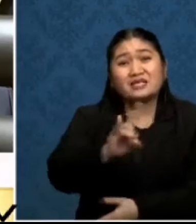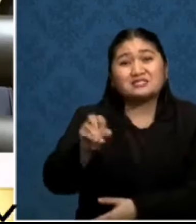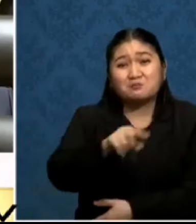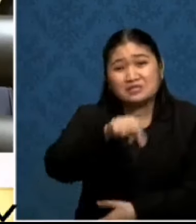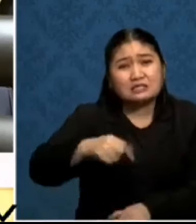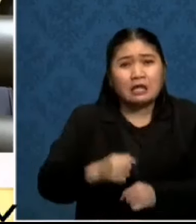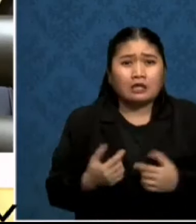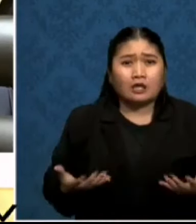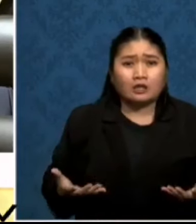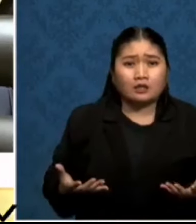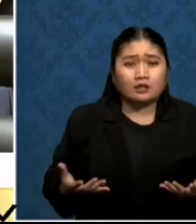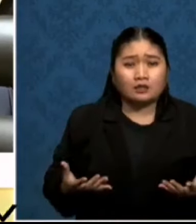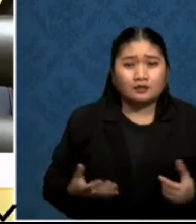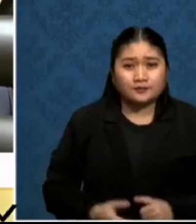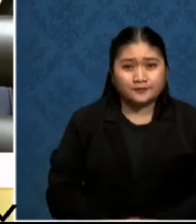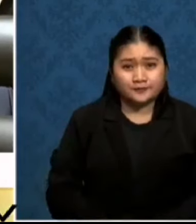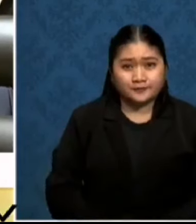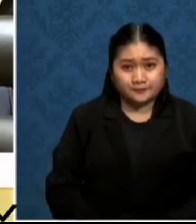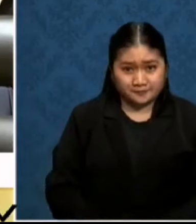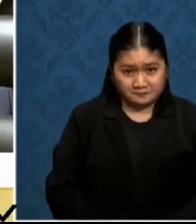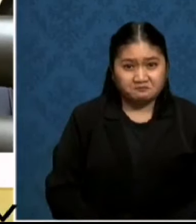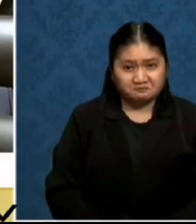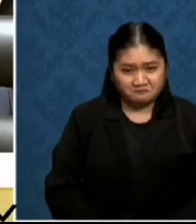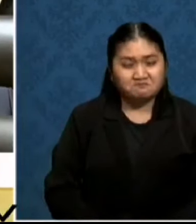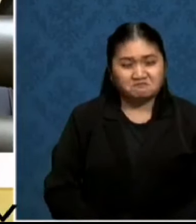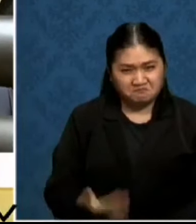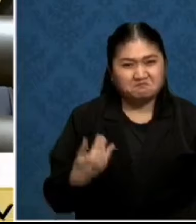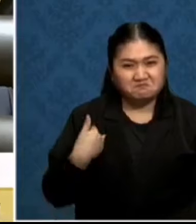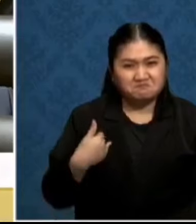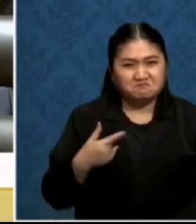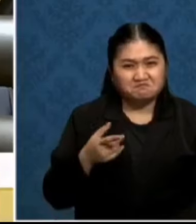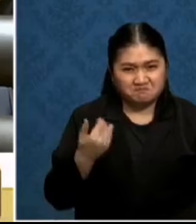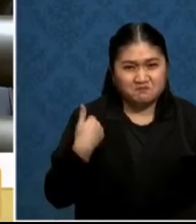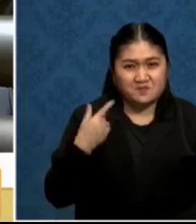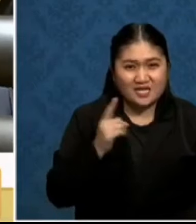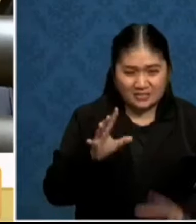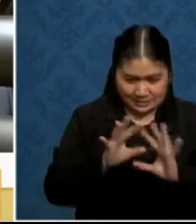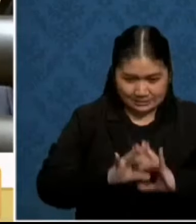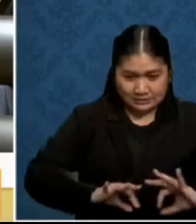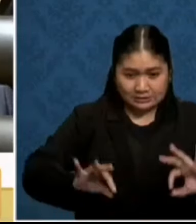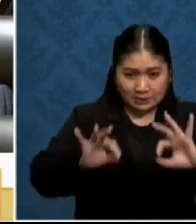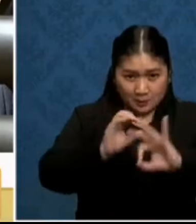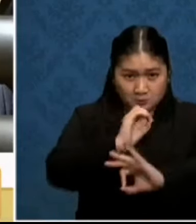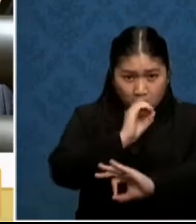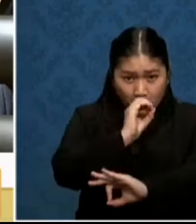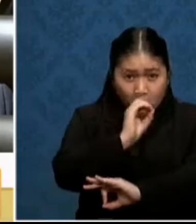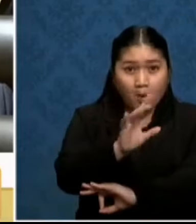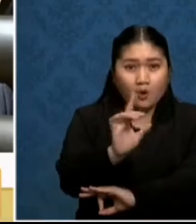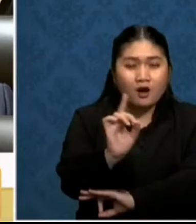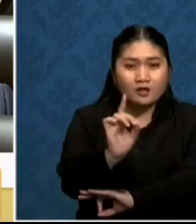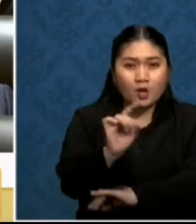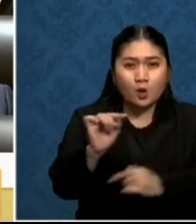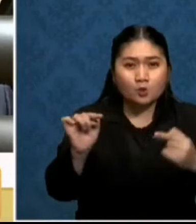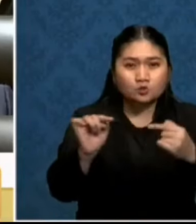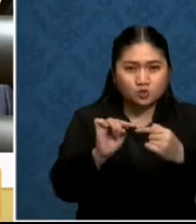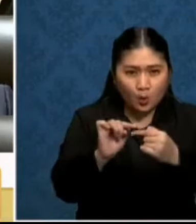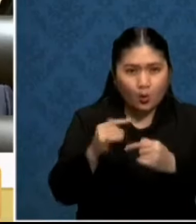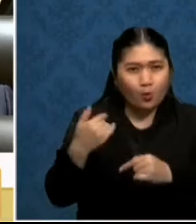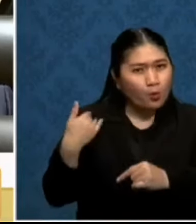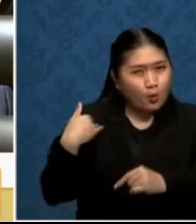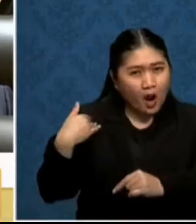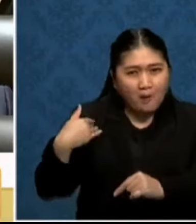ยังไงเรื่องใหญ่อีกเรื่องที่ผมต้องพูดครับคือเรื่องความคุ้ม